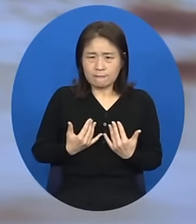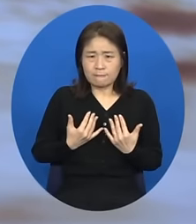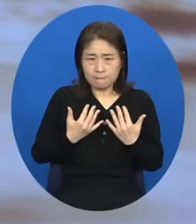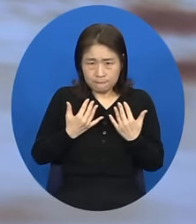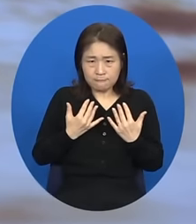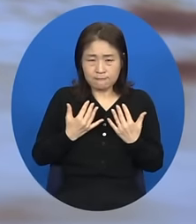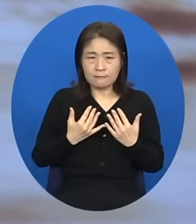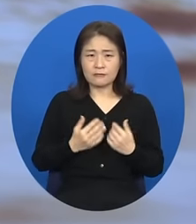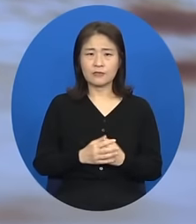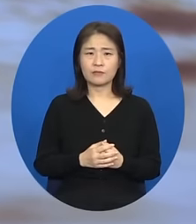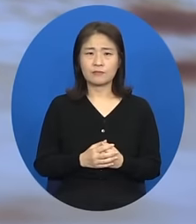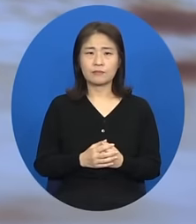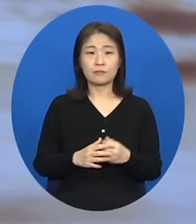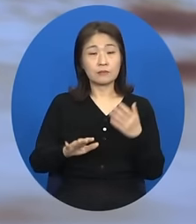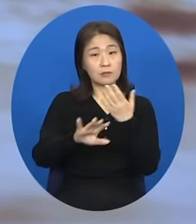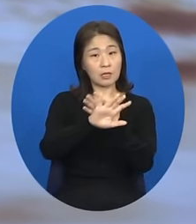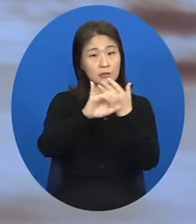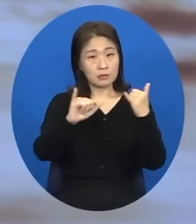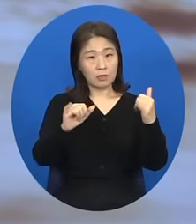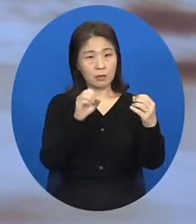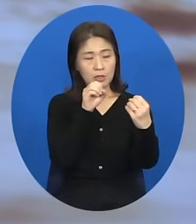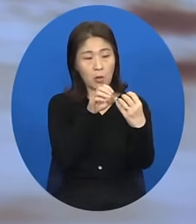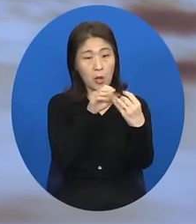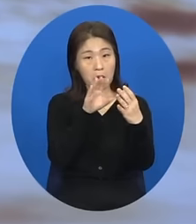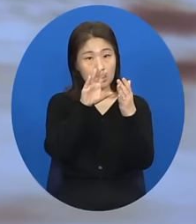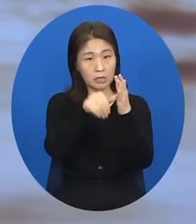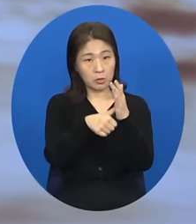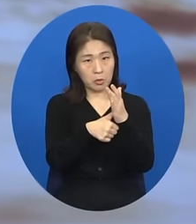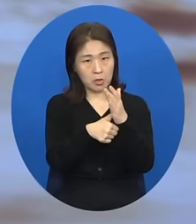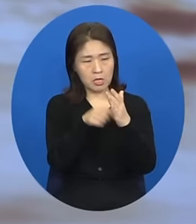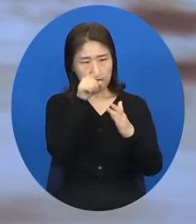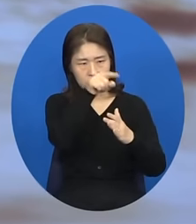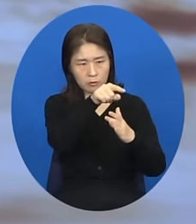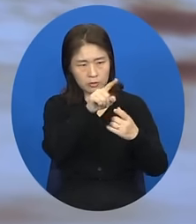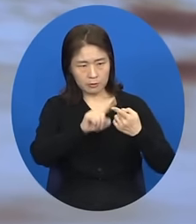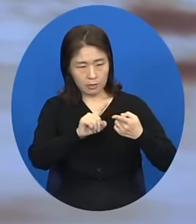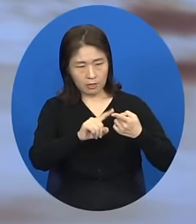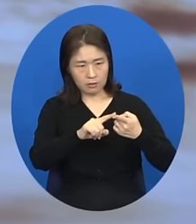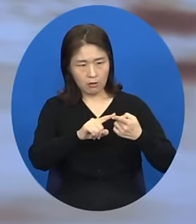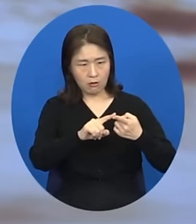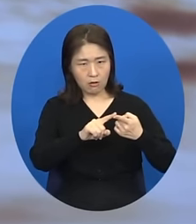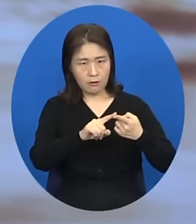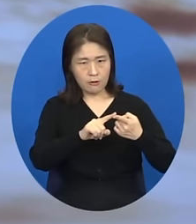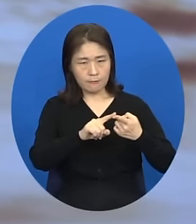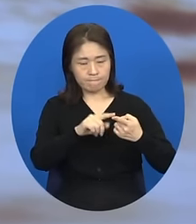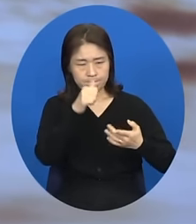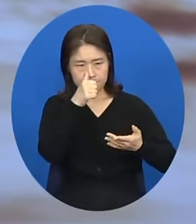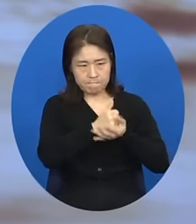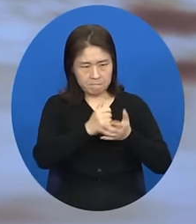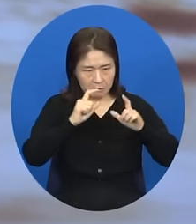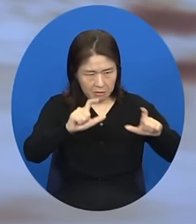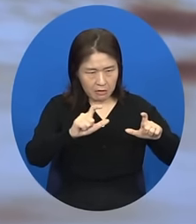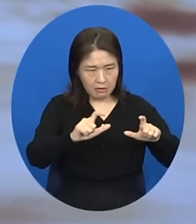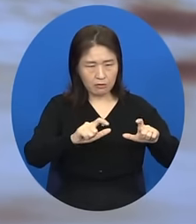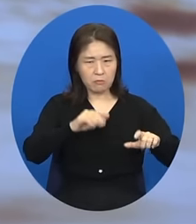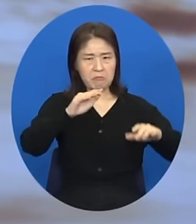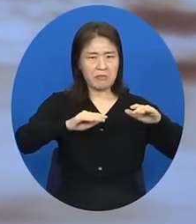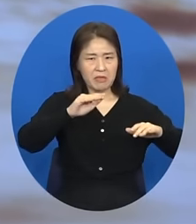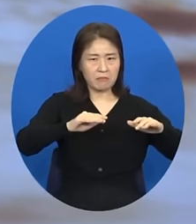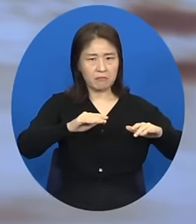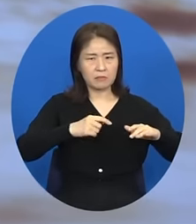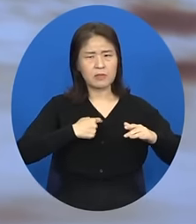사람들과 대화를 할 때도 마음속에 얼마나 그 사람을 정죄하고 판단했는지 몰라요. 이런 마음으로